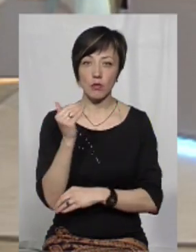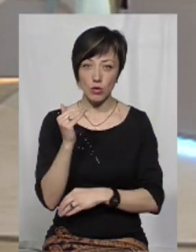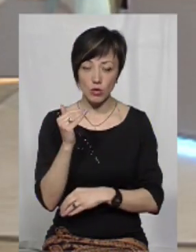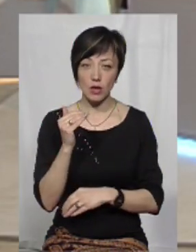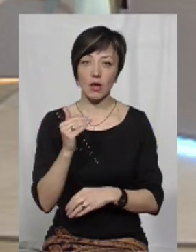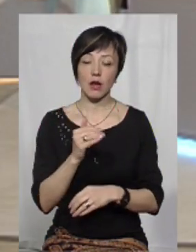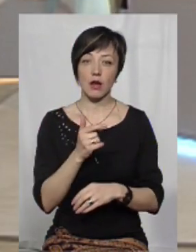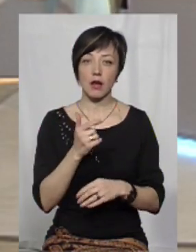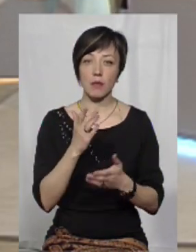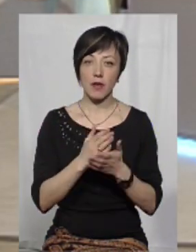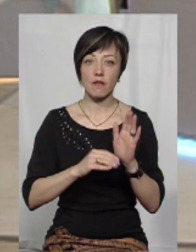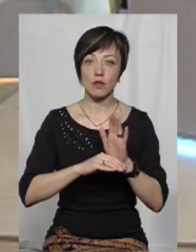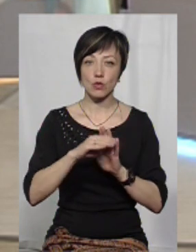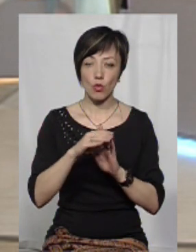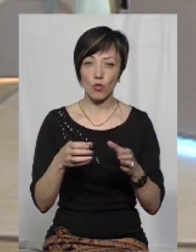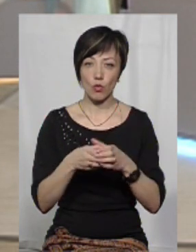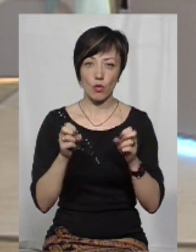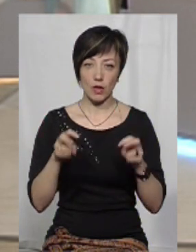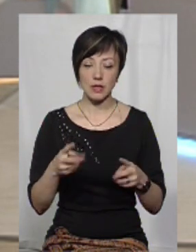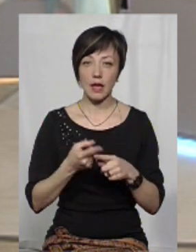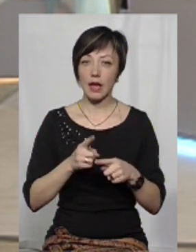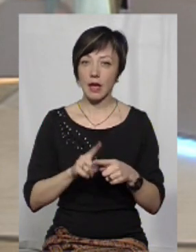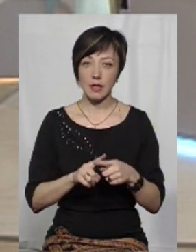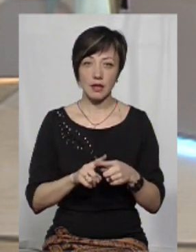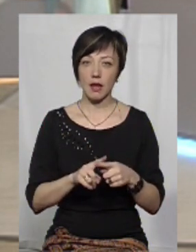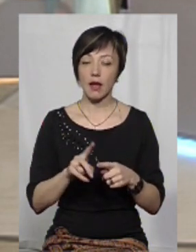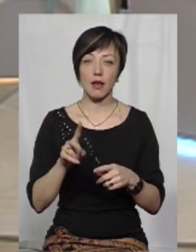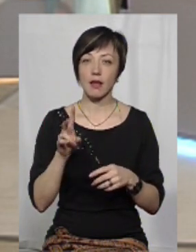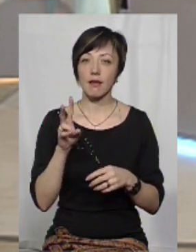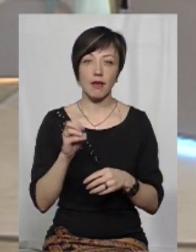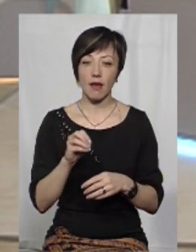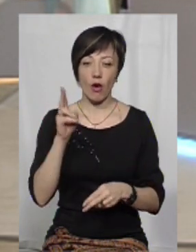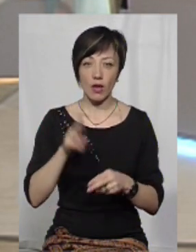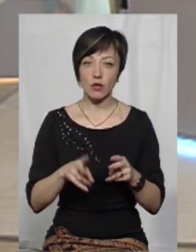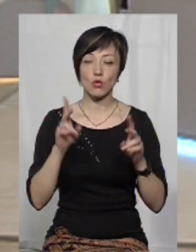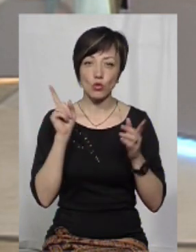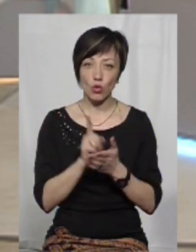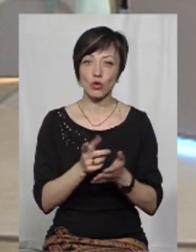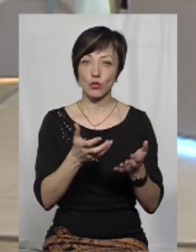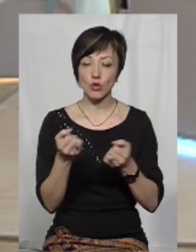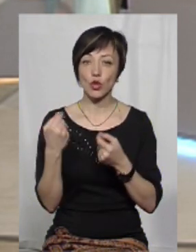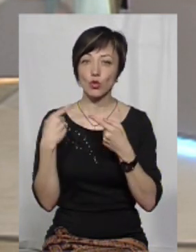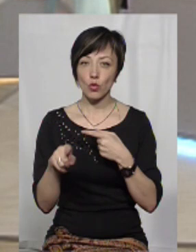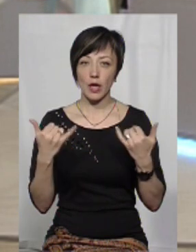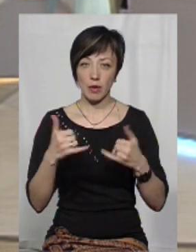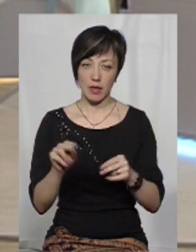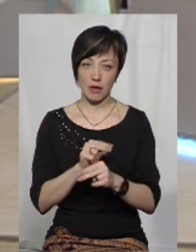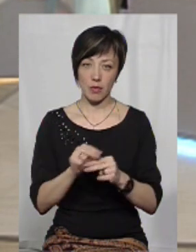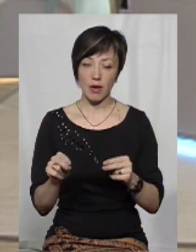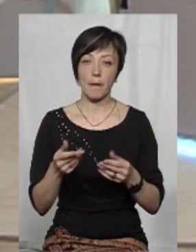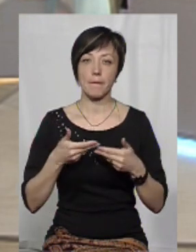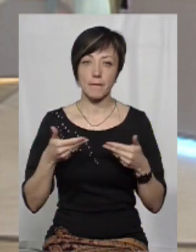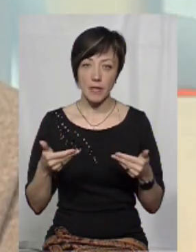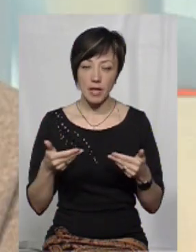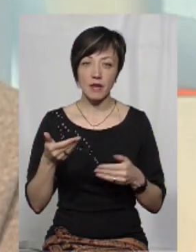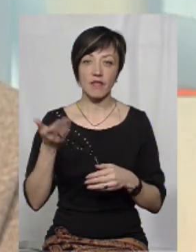с гемобластозом имеет высокую группу риска. Это не приговор, это просто ребенок должен получить другую химиотерапию, которую